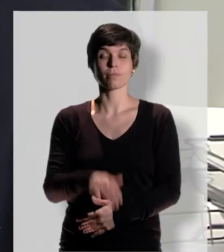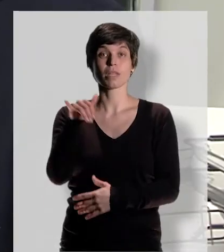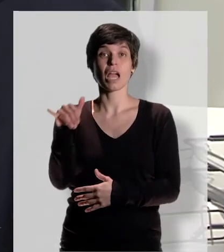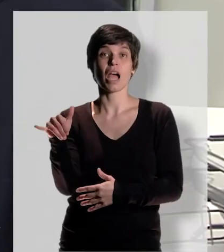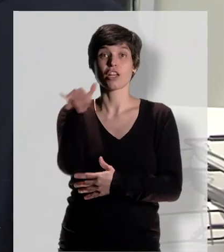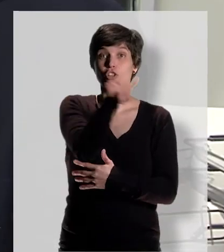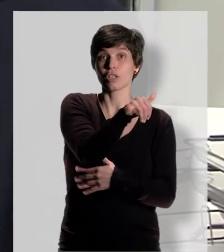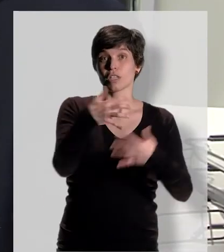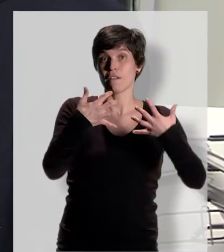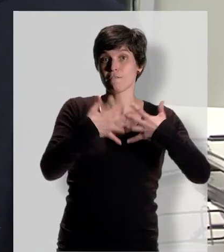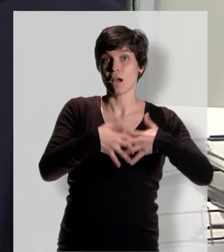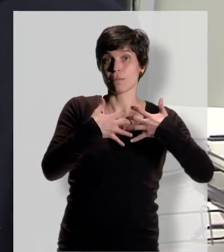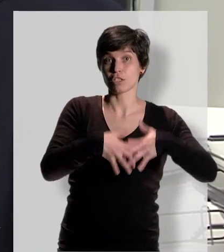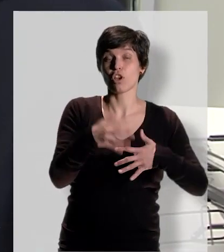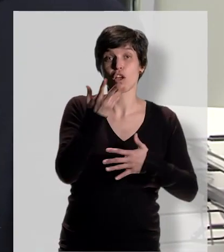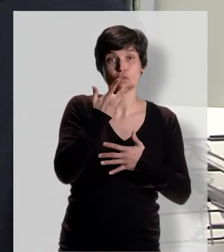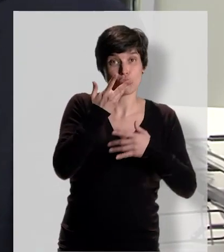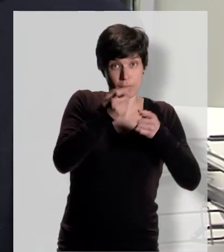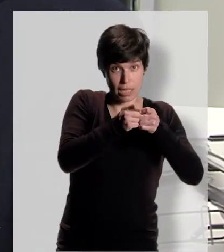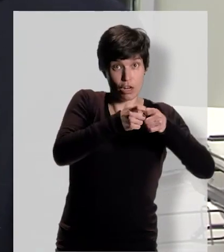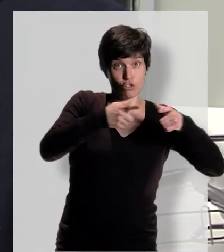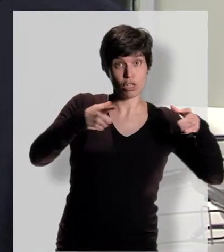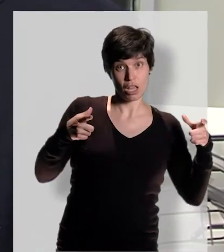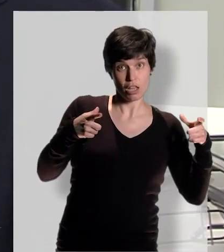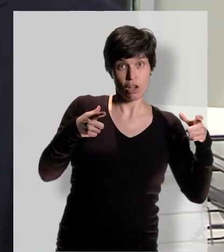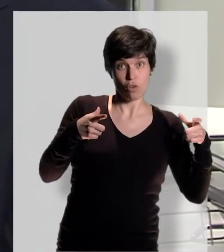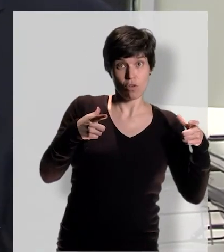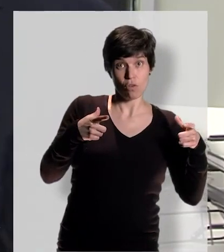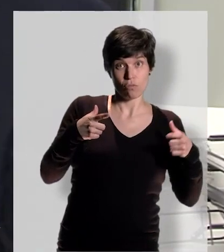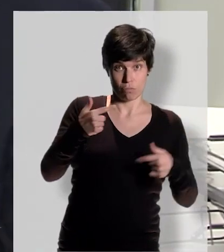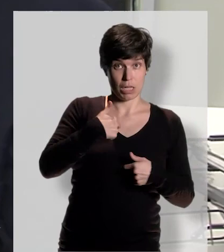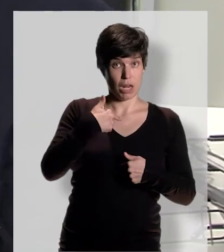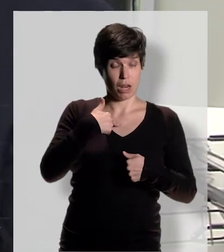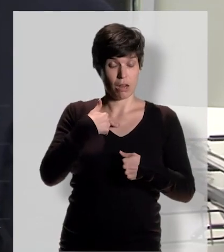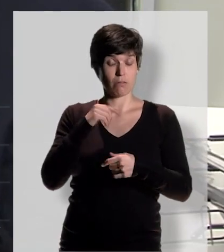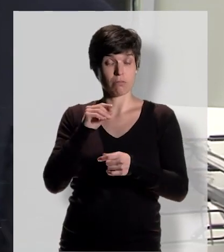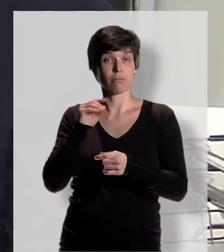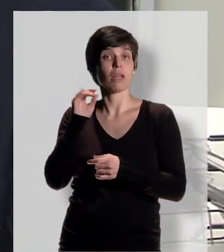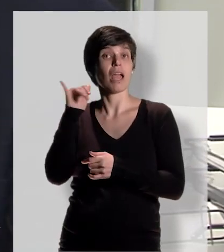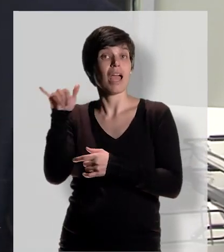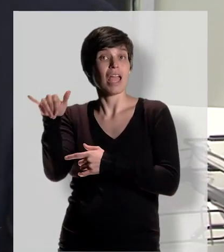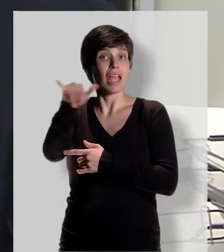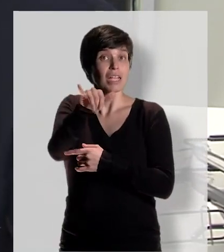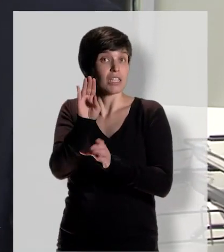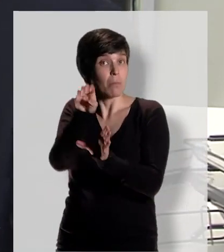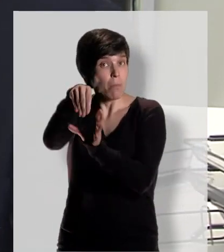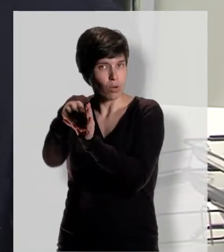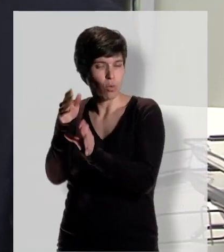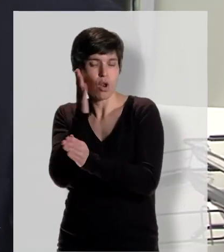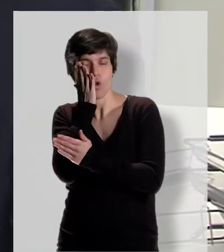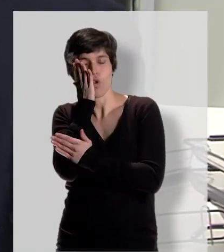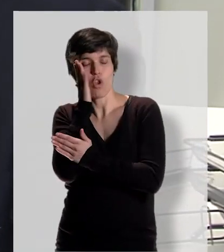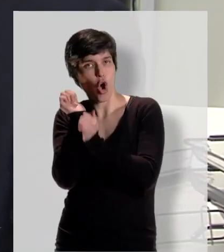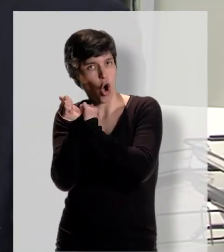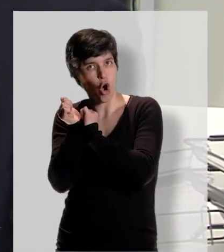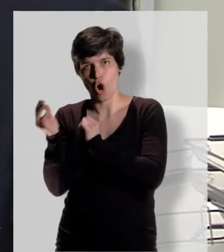Zenbat eta gehiago ezagutu aeronautika fabrikazioaren mundu hau, hobeto egiten dut lo hegazkinetan.